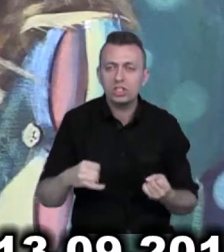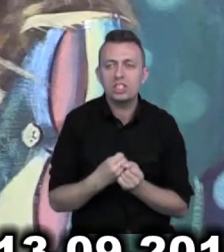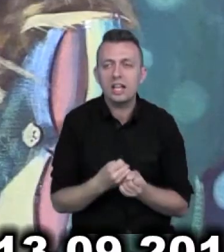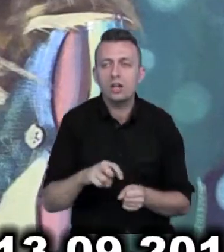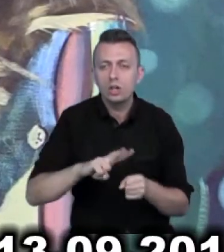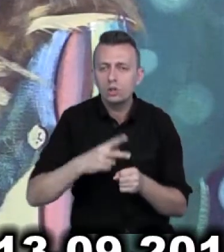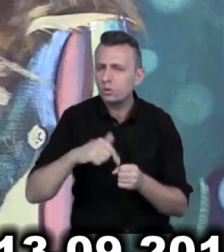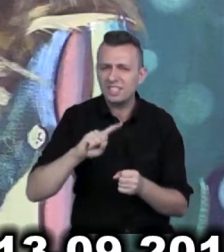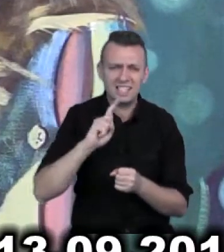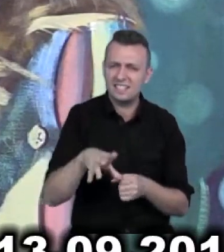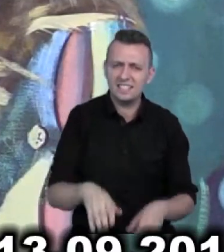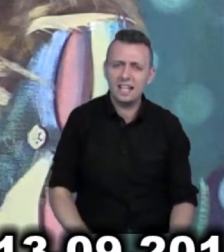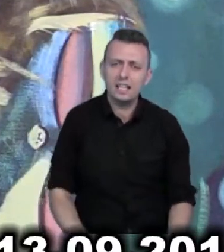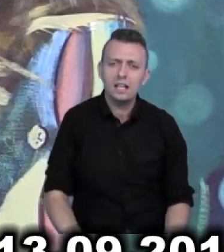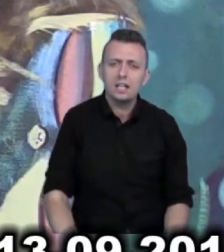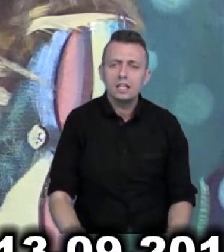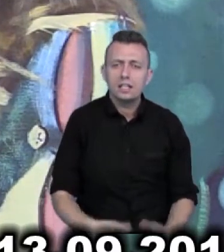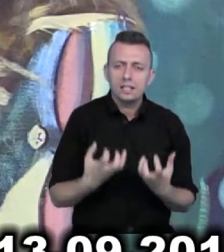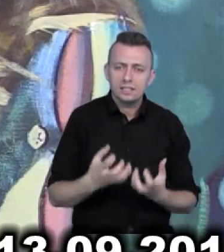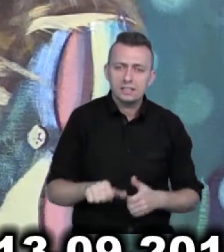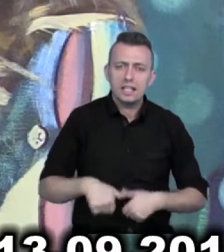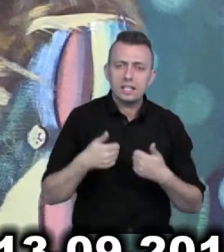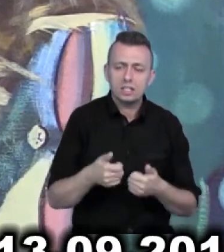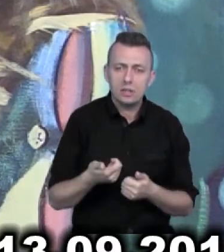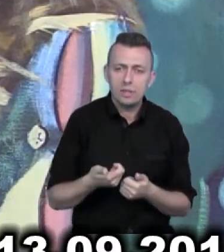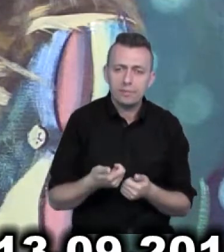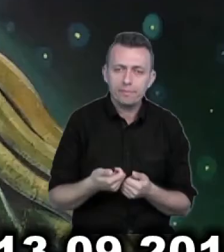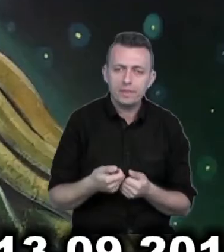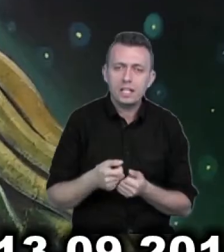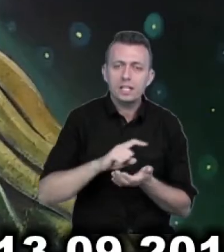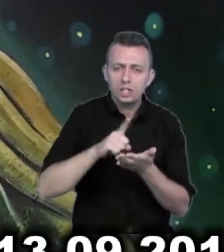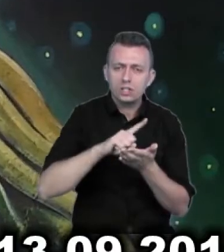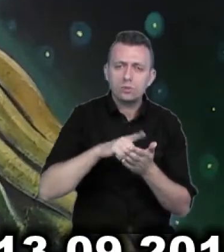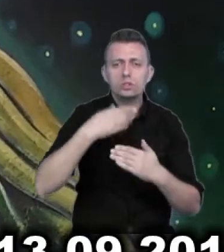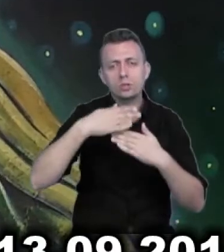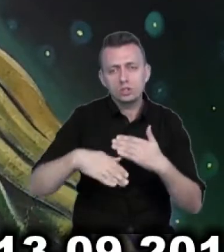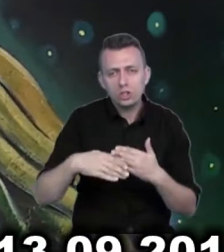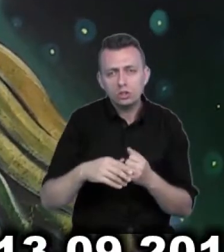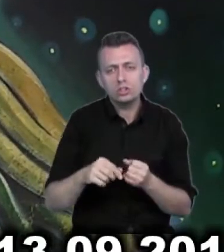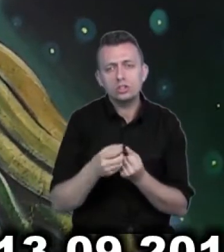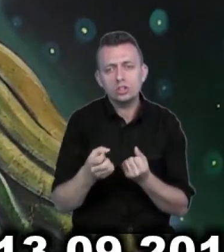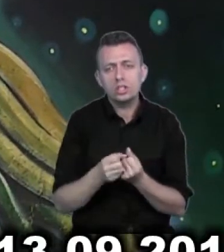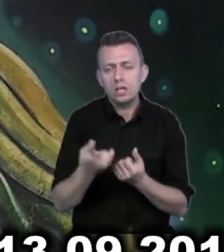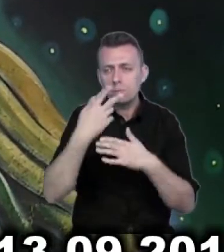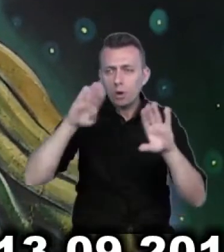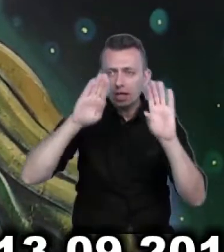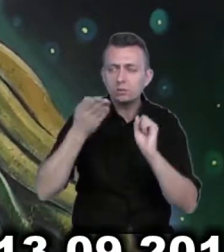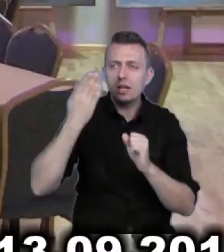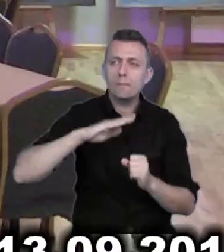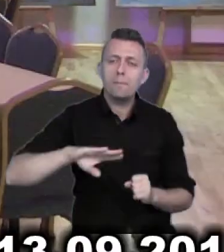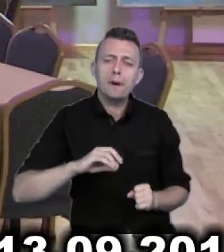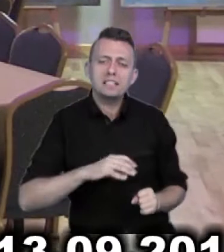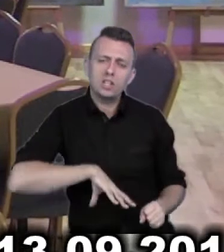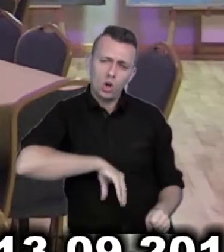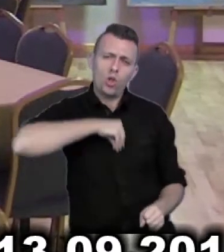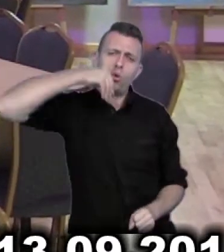tak, aby nie dyktowały tempa i nakazywały ustawić się gdzieś na osi czasu. Maluje sceny pełne głębokiego uduchowienia, niematerialne.